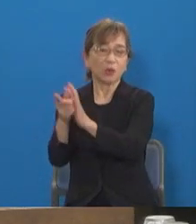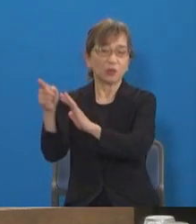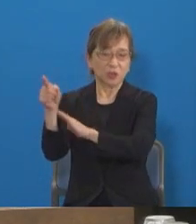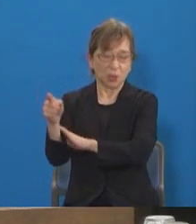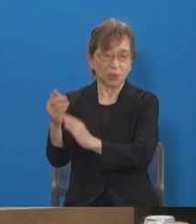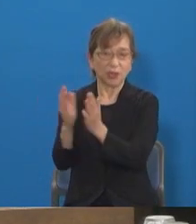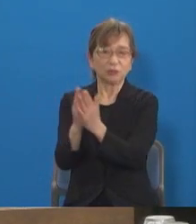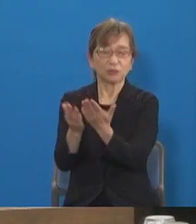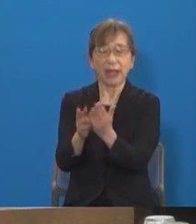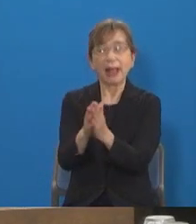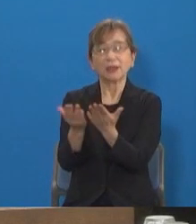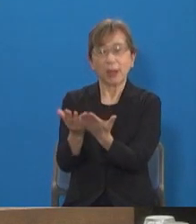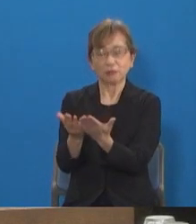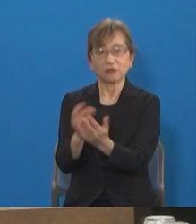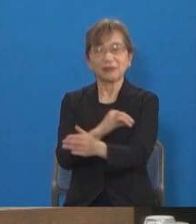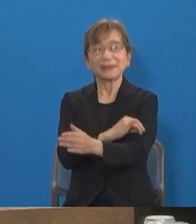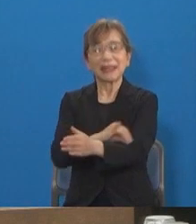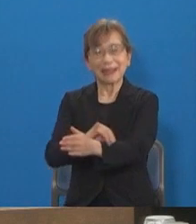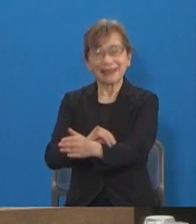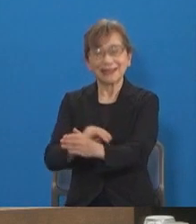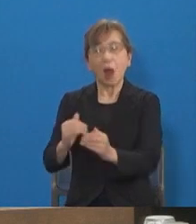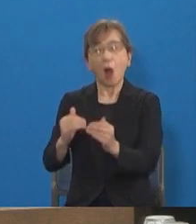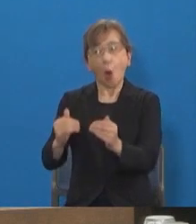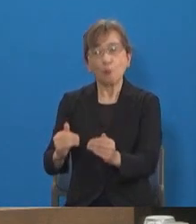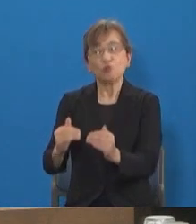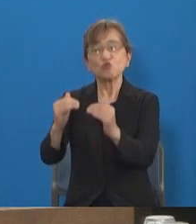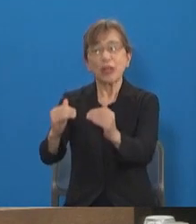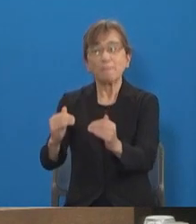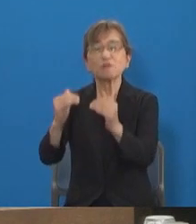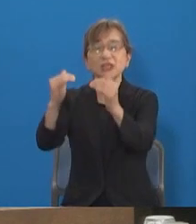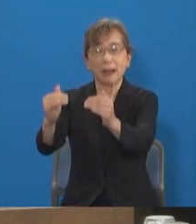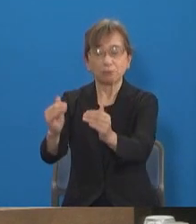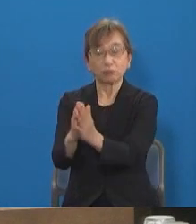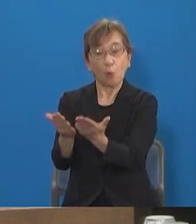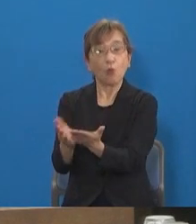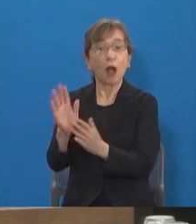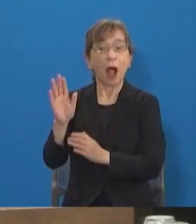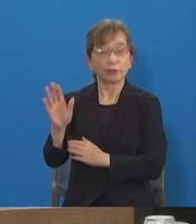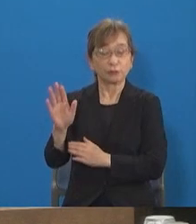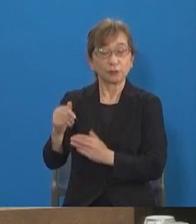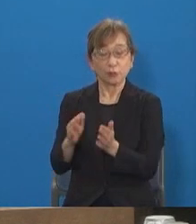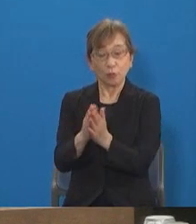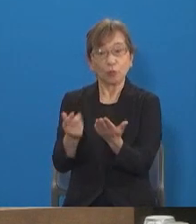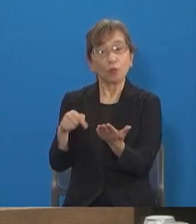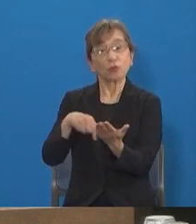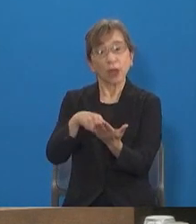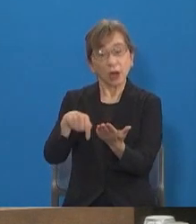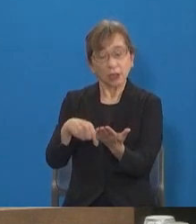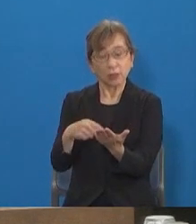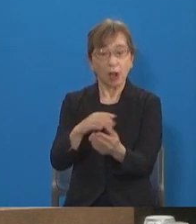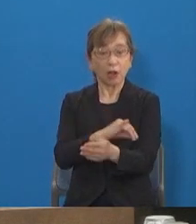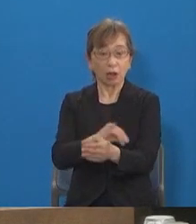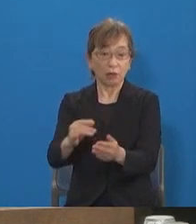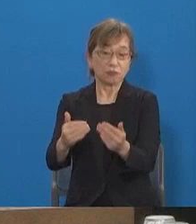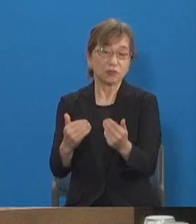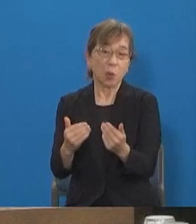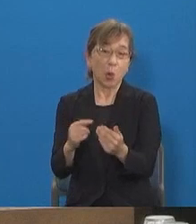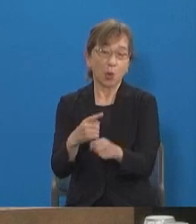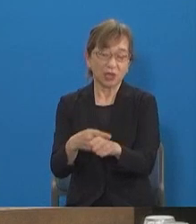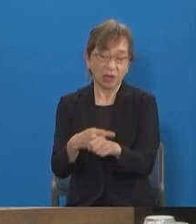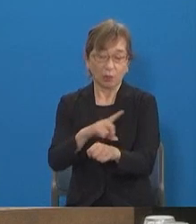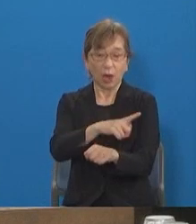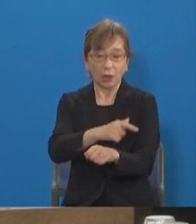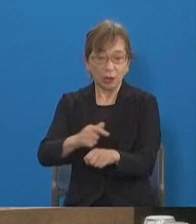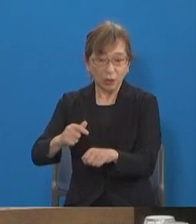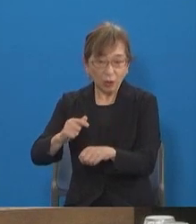ンドブック、献血ホップステップジャンプが配布されています。このハンドブックには、献血の必要性や献血の手順などが分